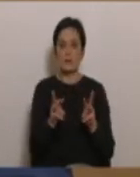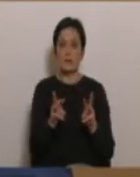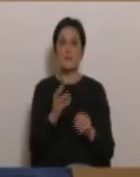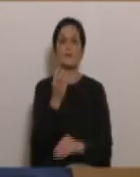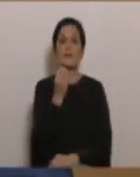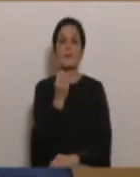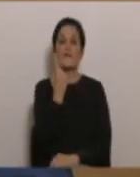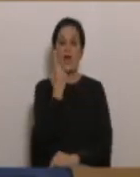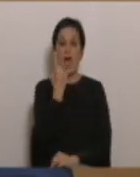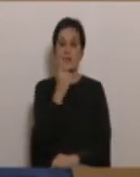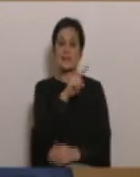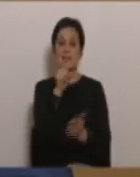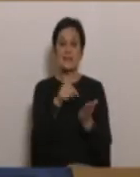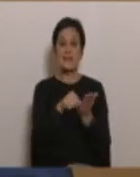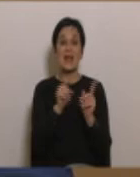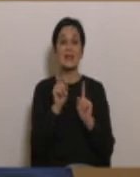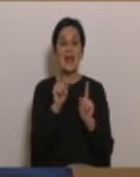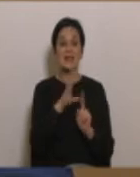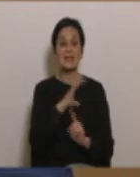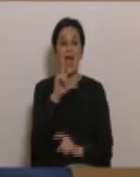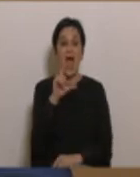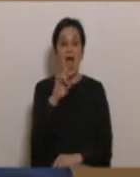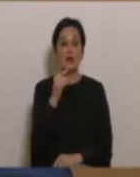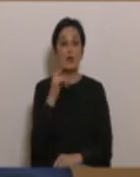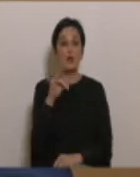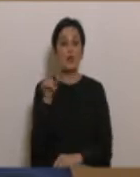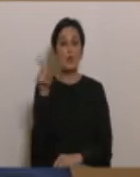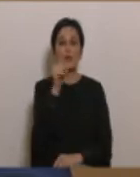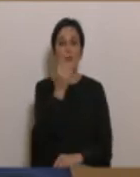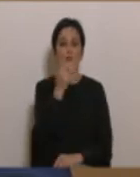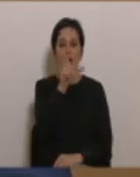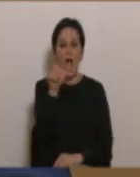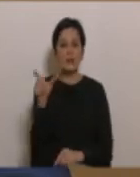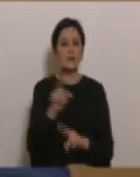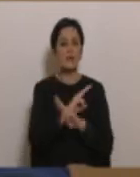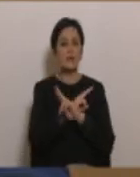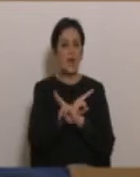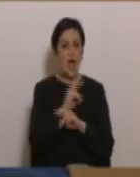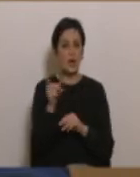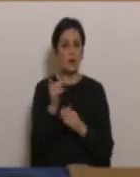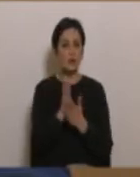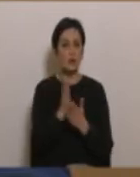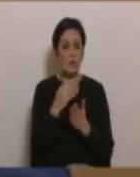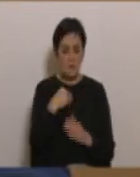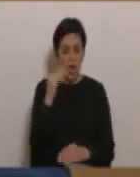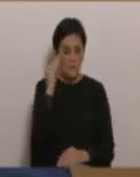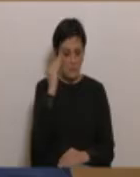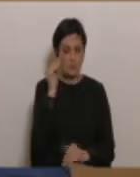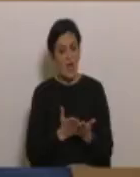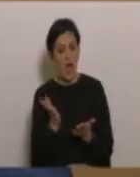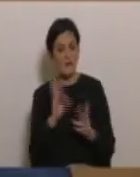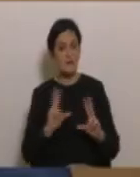ერთი საკითხი. ის, რაც მოხდა ინგურზე და დაიღუპა რამოდენიმე ადამიანი, მე მიმაჩნია, რომ ეს შეიძლება ამას აცდენოდი,